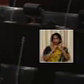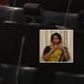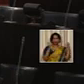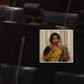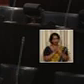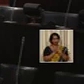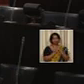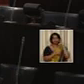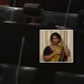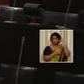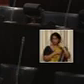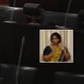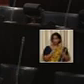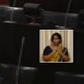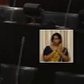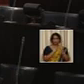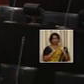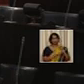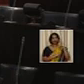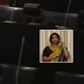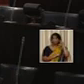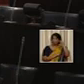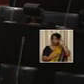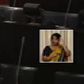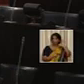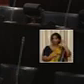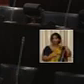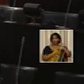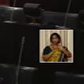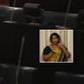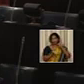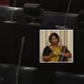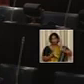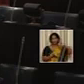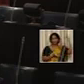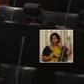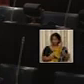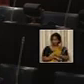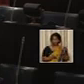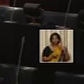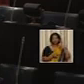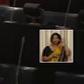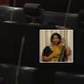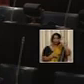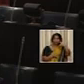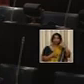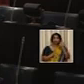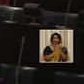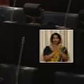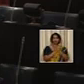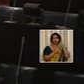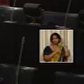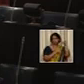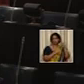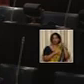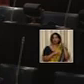अणुर्वलि एरटेदी सिधुन कारणावलि एरटे लंकावट नवत गेन्वागेमेम एरटट अदाल कारण सिद्धवेन